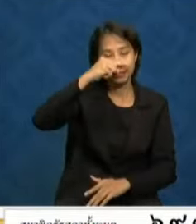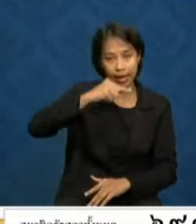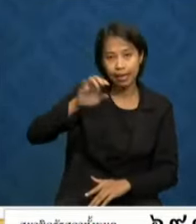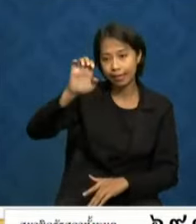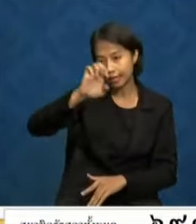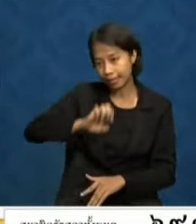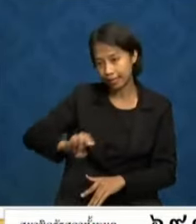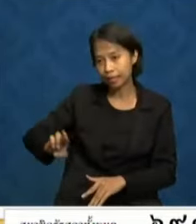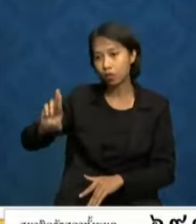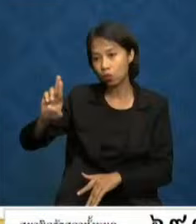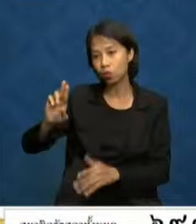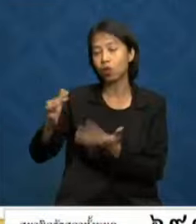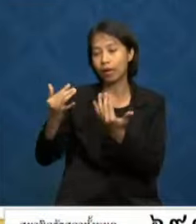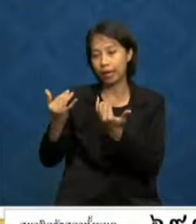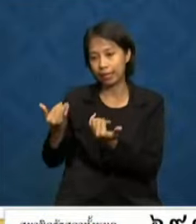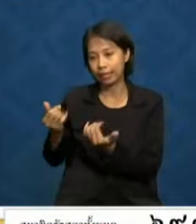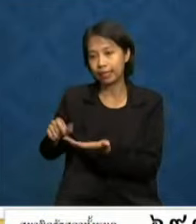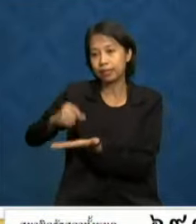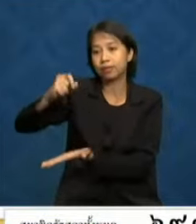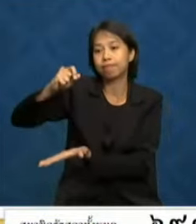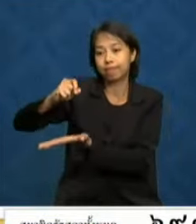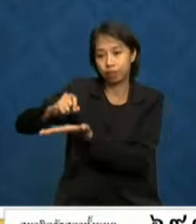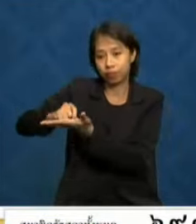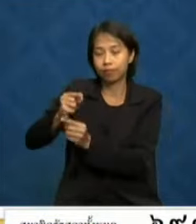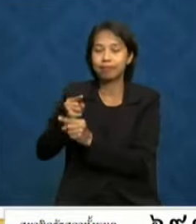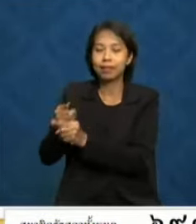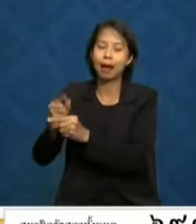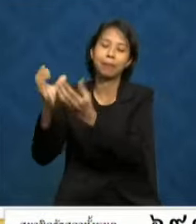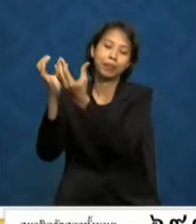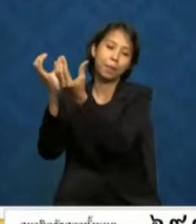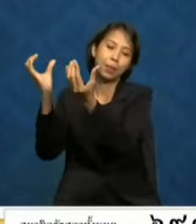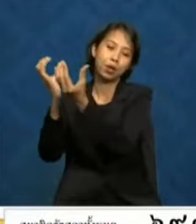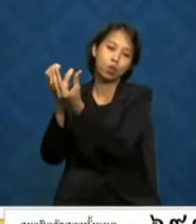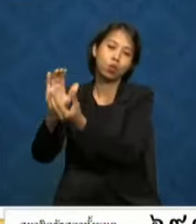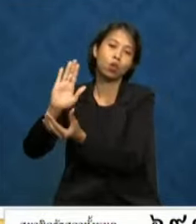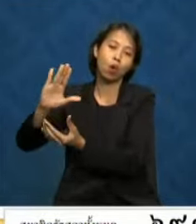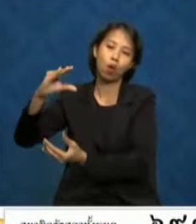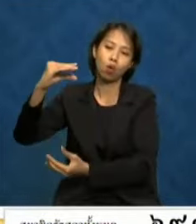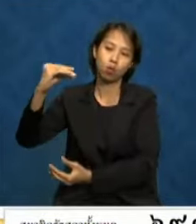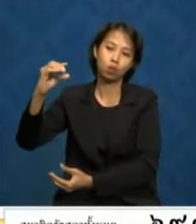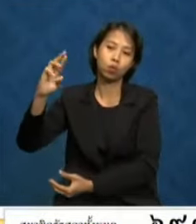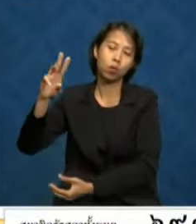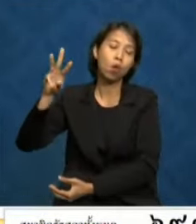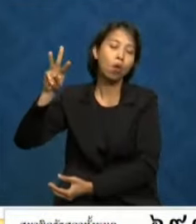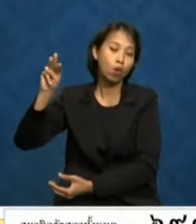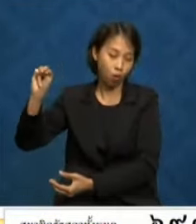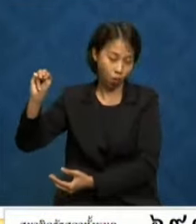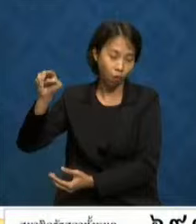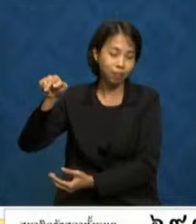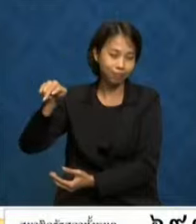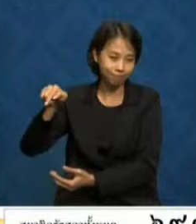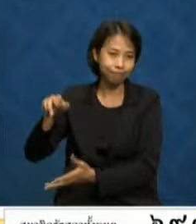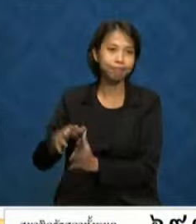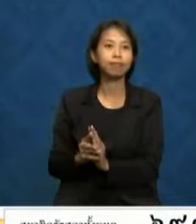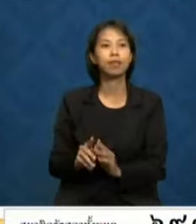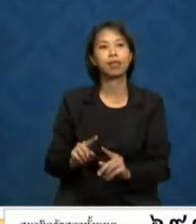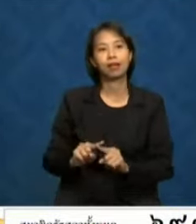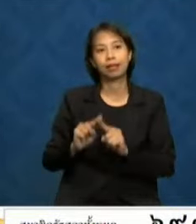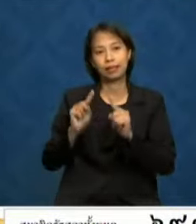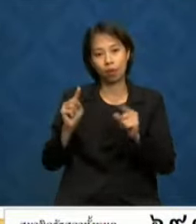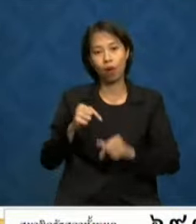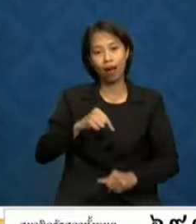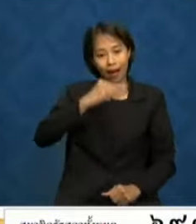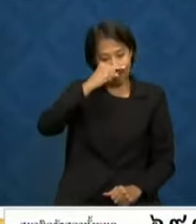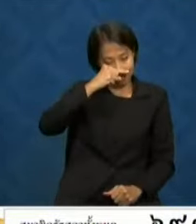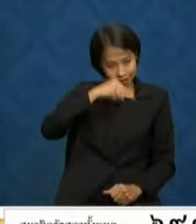ต่างเป็นผู้ลงนามในธรรมนูญกรุงโรมเท่านั้นนะคะโดยแม้ว่าไทยลงนามในธรรมนูญกรุงโรมนั้นในข้อเท็จจริงนั้นไ